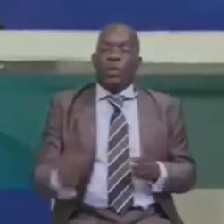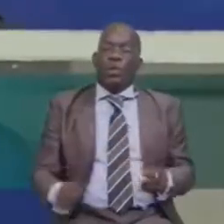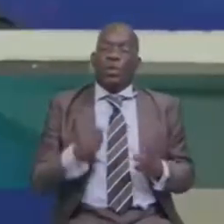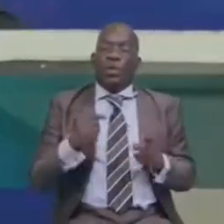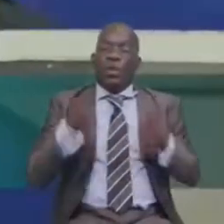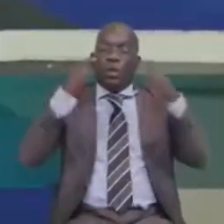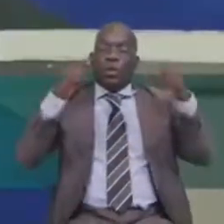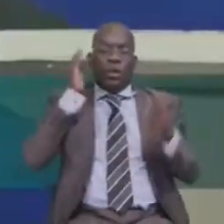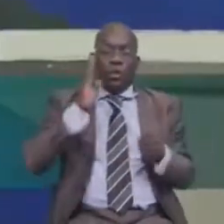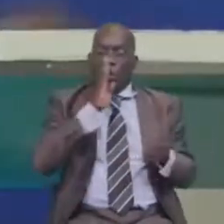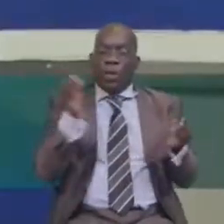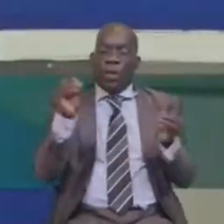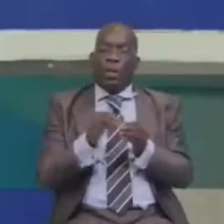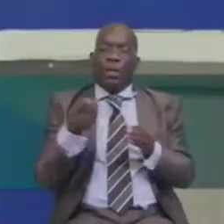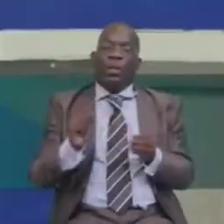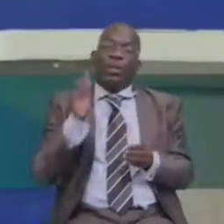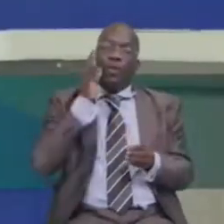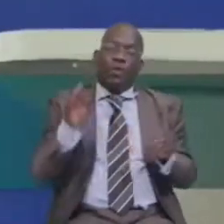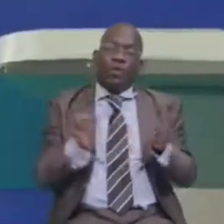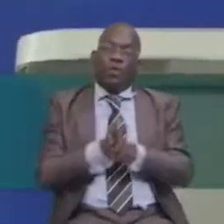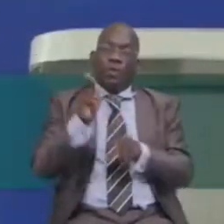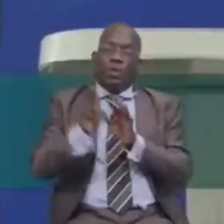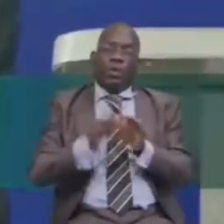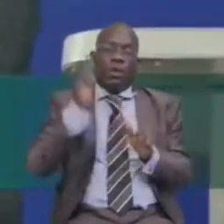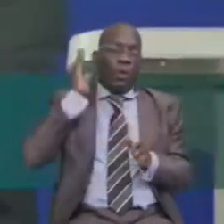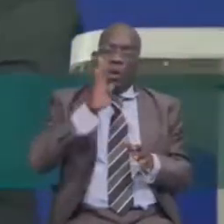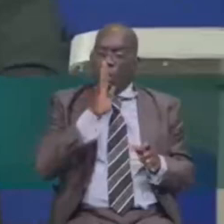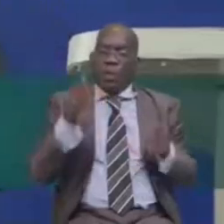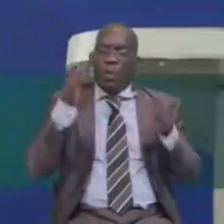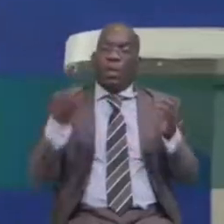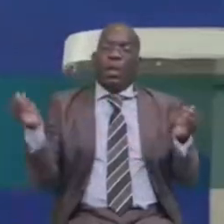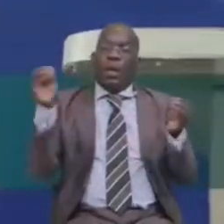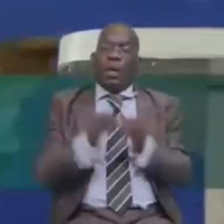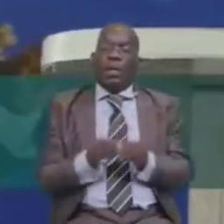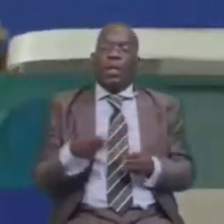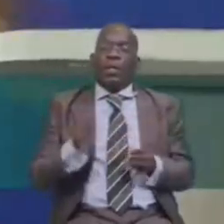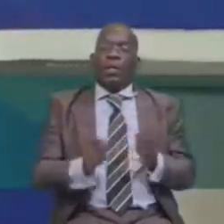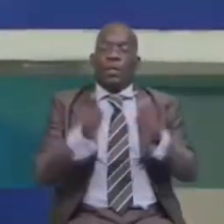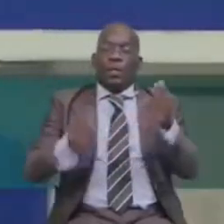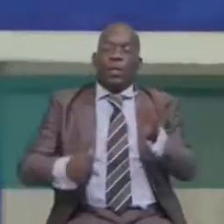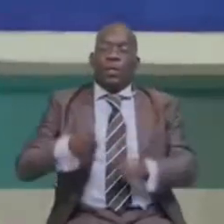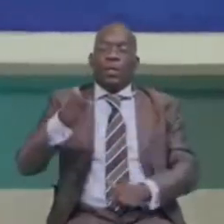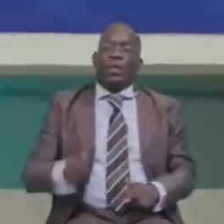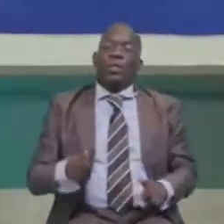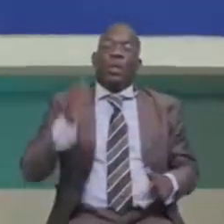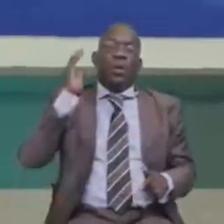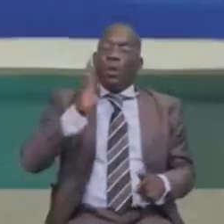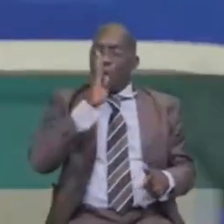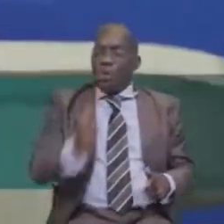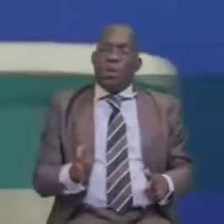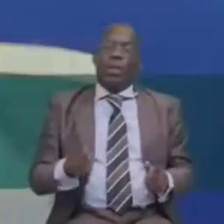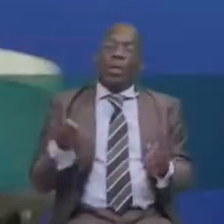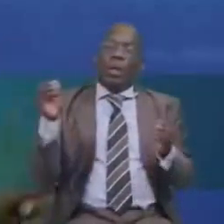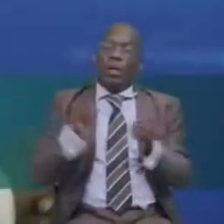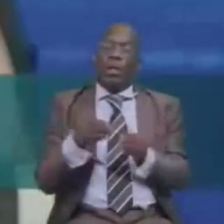La fructification sera ajoutée. La grandeur sera ajoutée. Et toutes les bénédictions du ministère et